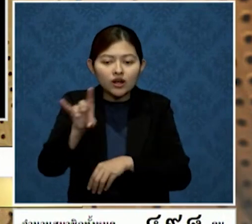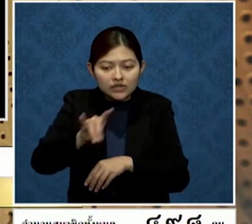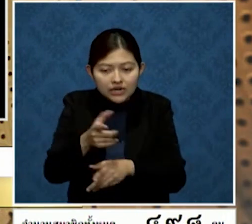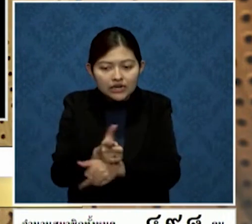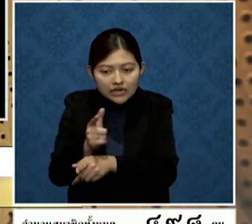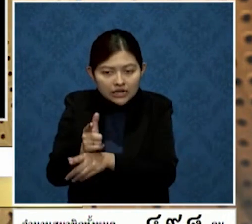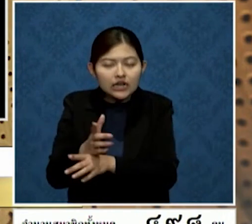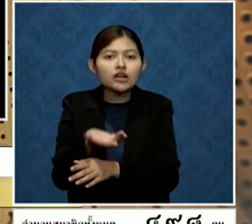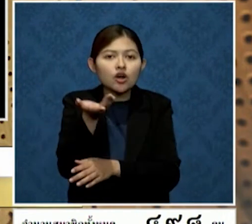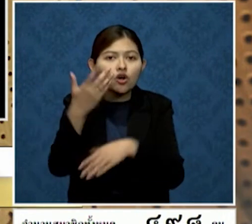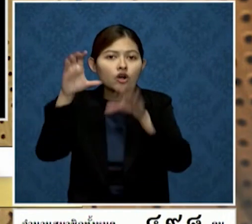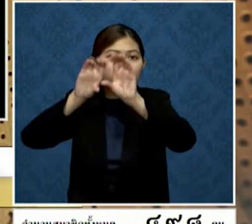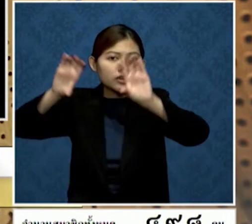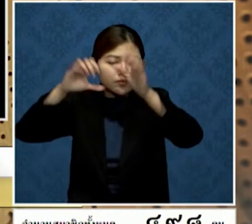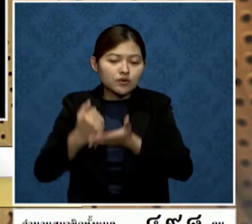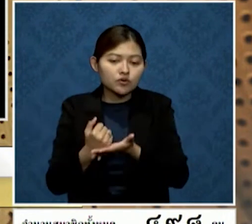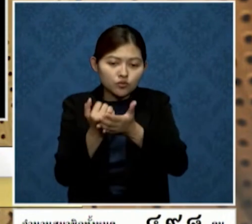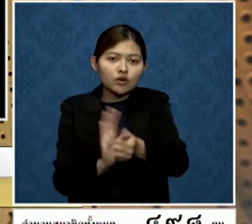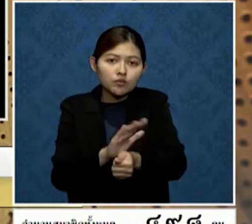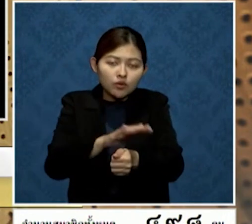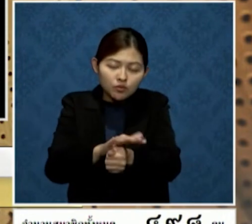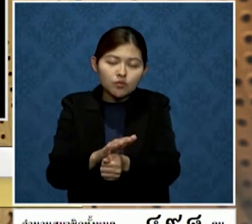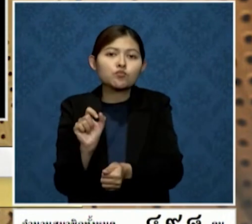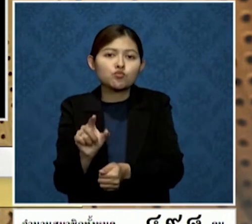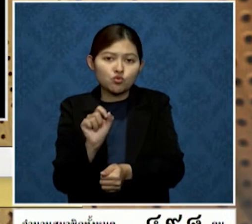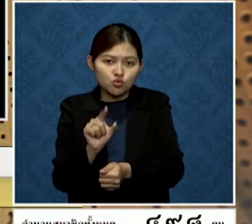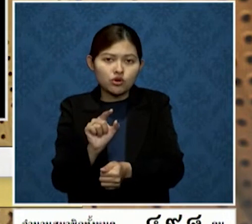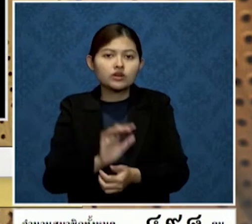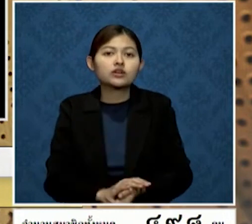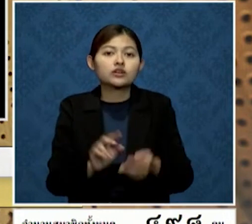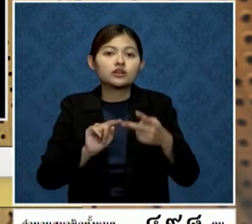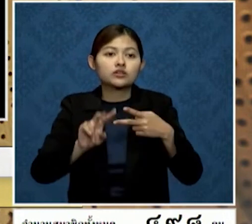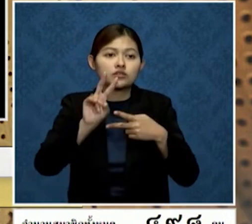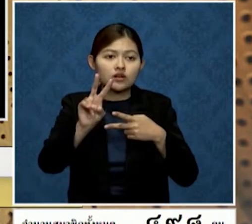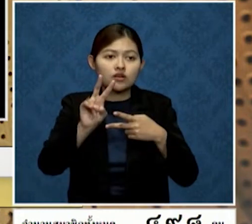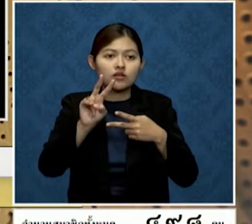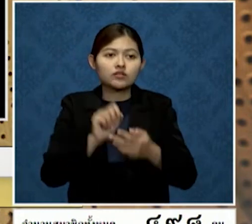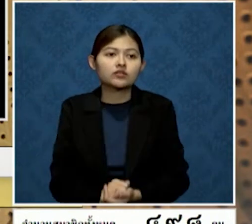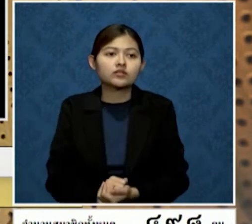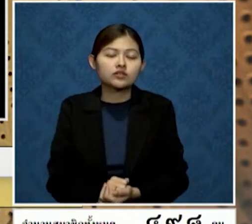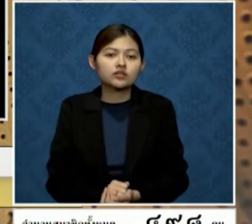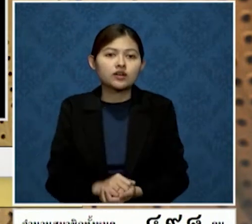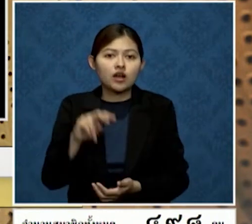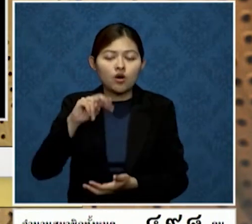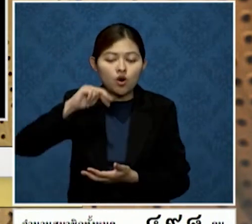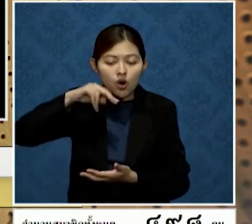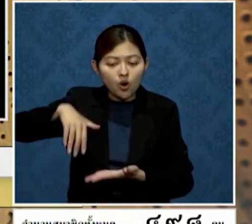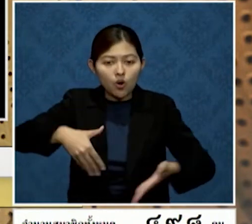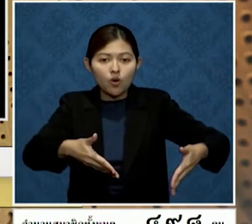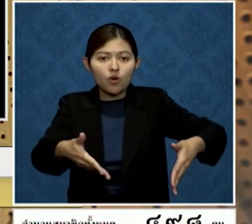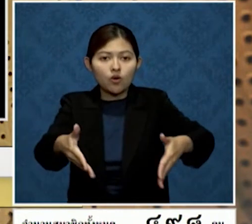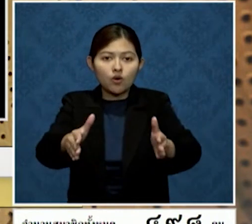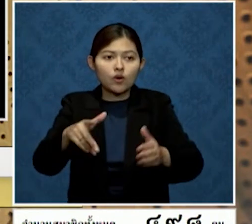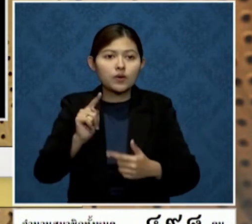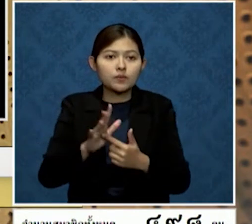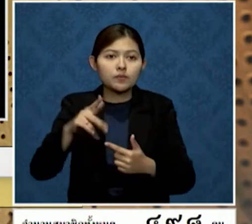ปัญหาเยีวยาพี่น้ประจาชนเป็การเรงด่วน2. เนื่องด้วยวัชพิธในแ่น้ำลำครองในเขตอำเภอ ปากประน